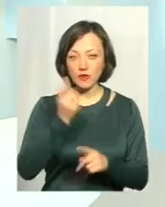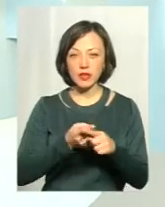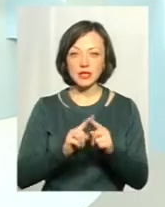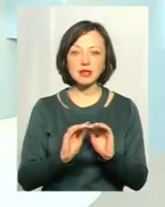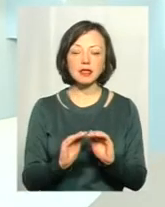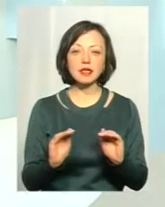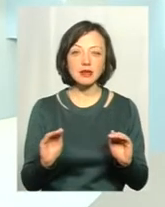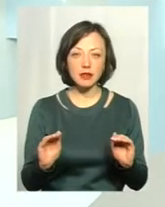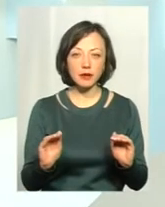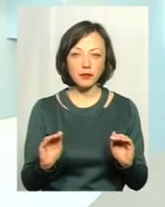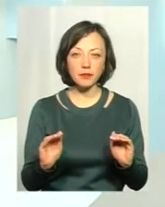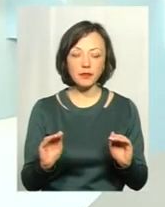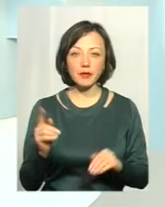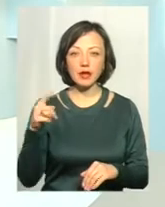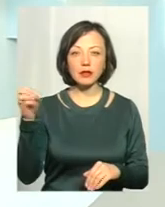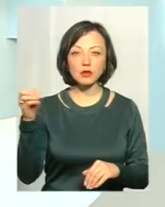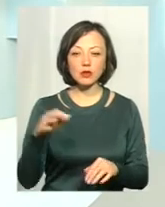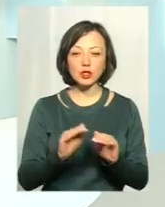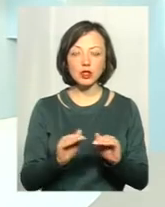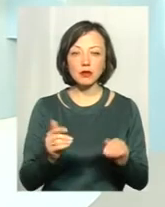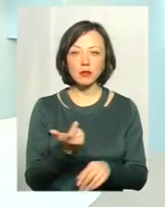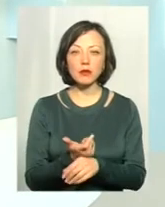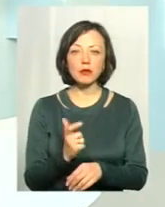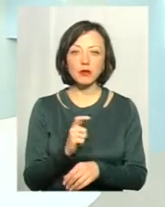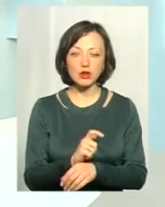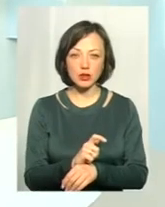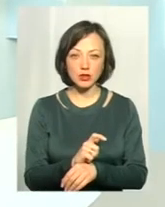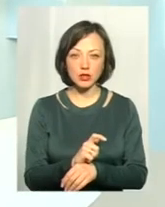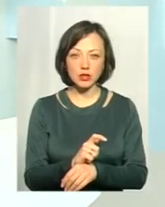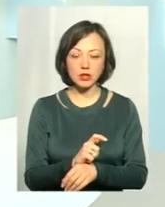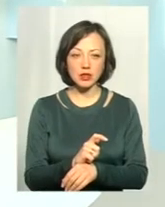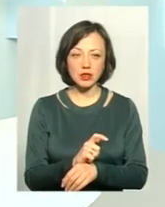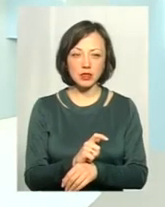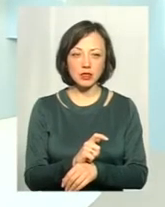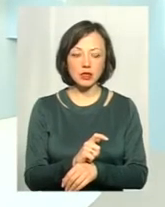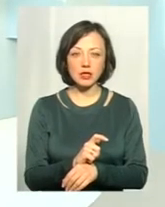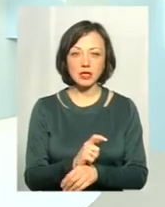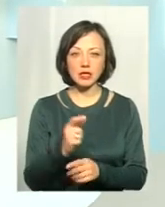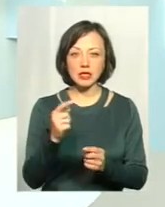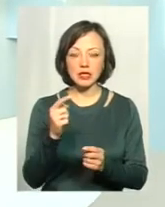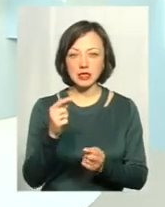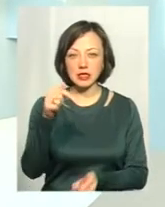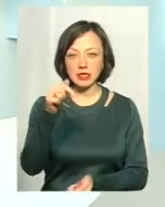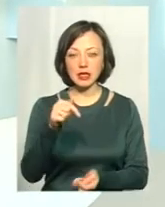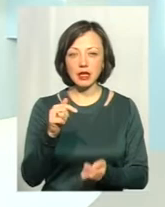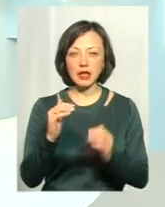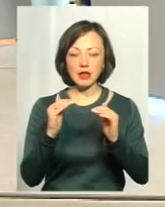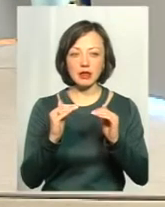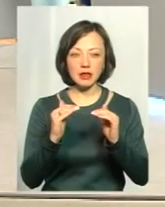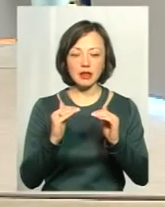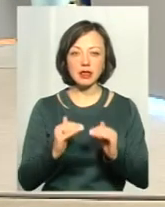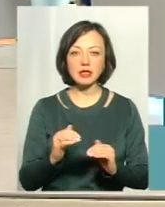дітки, сонячні діти, вони більш, в них інфекції, вони схильні, низька опірність в